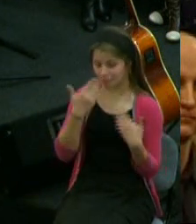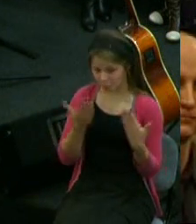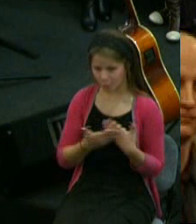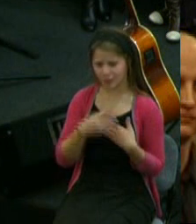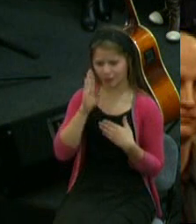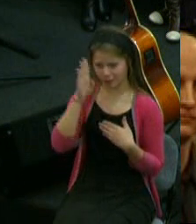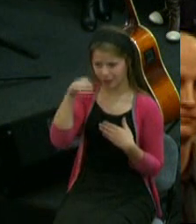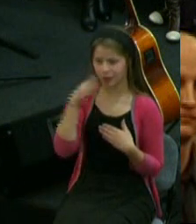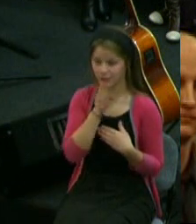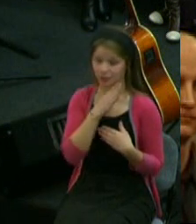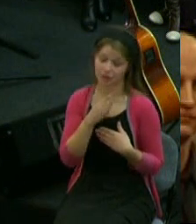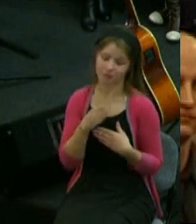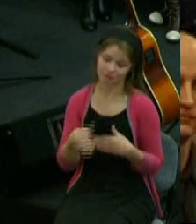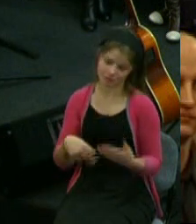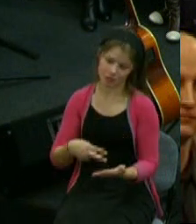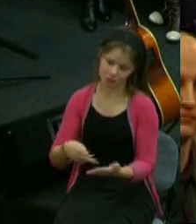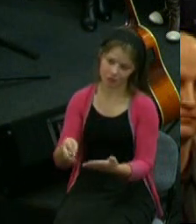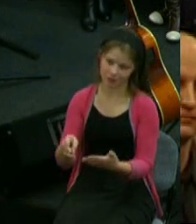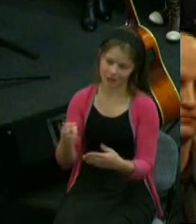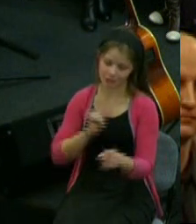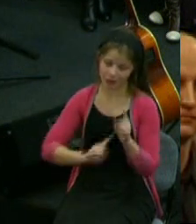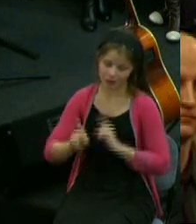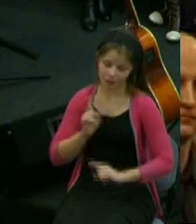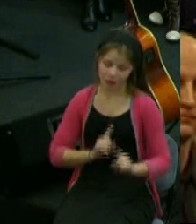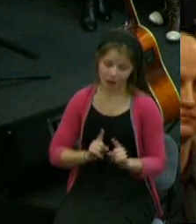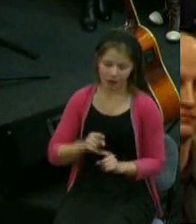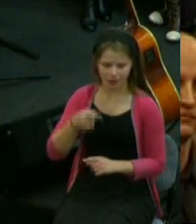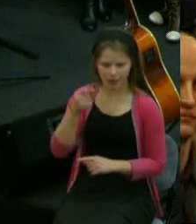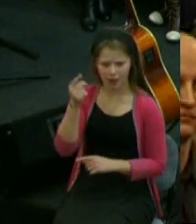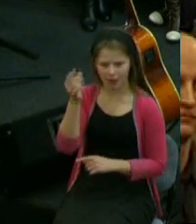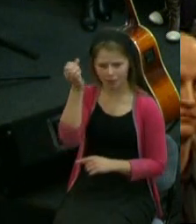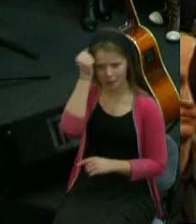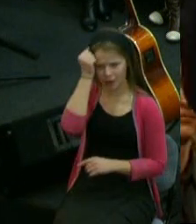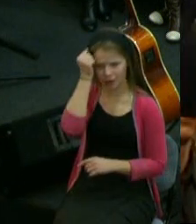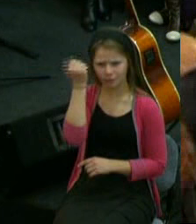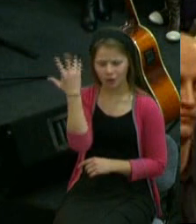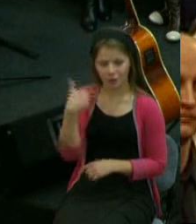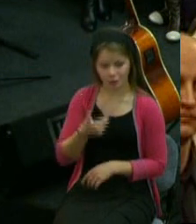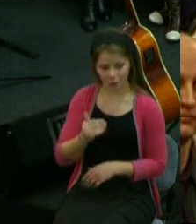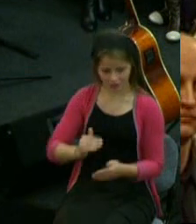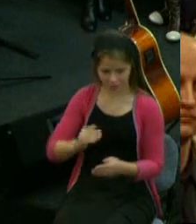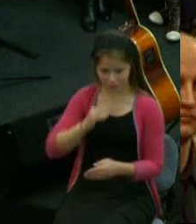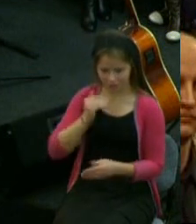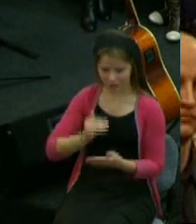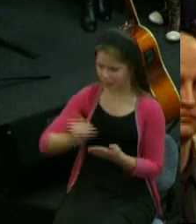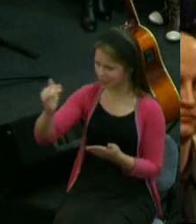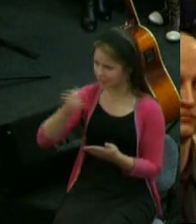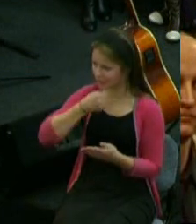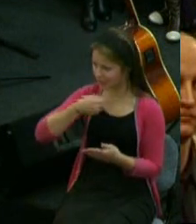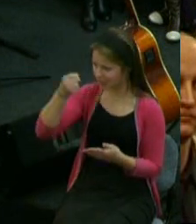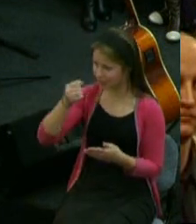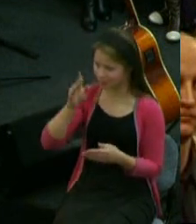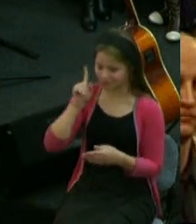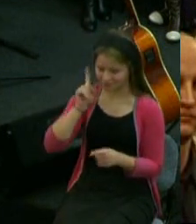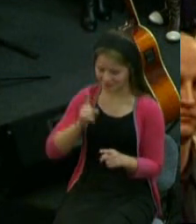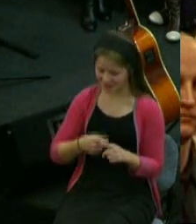я їх любив, я йшов в зібрання. І пам'ятаю, коли мої брати старші, вони ходили на військовій службі,